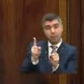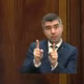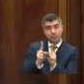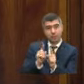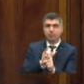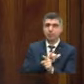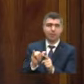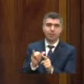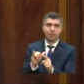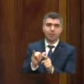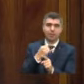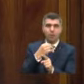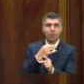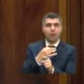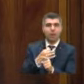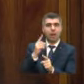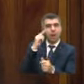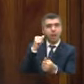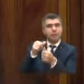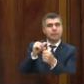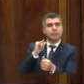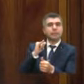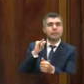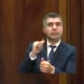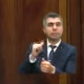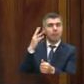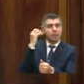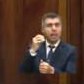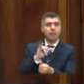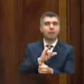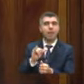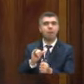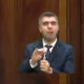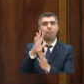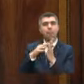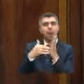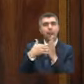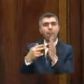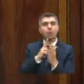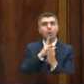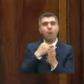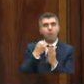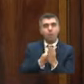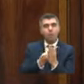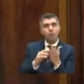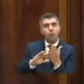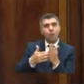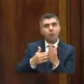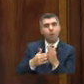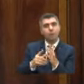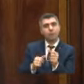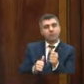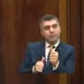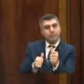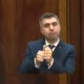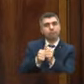الرئيس الحكومة، نحن نستحضر ما ظللتم ترددونه في خاتمة برنامجكم الحكومي بكون نجاح في البرنامج الحكومي رهين بتوفير التزام